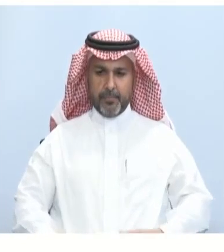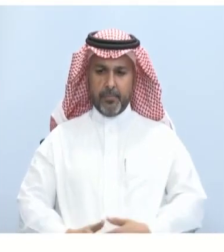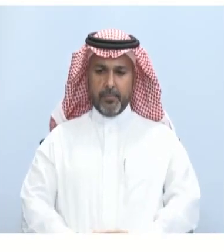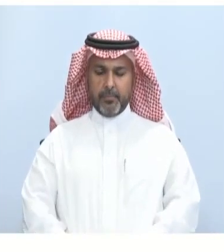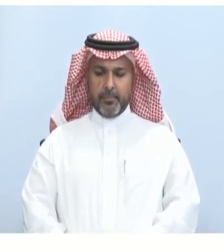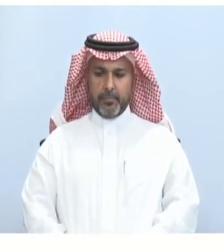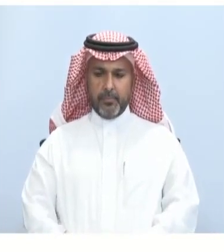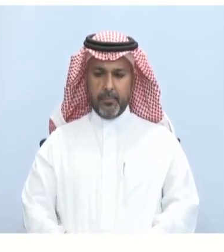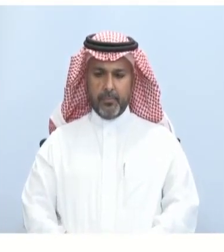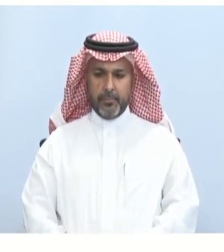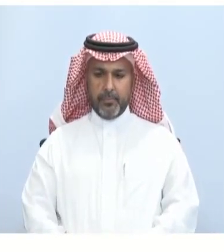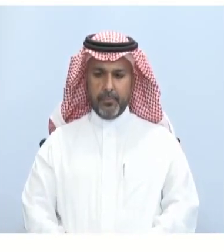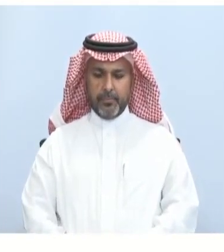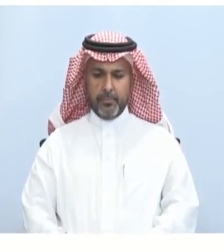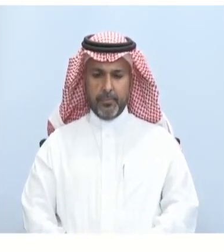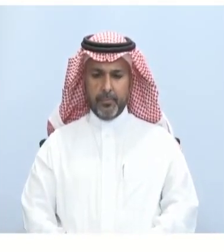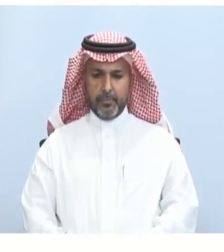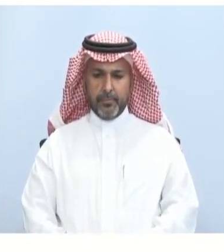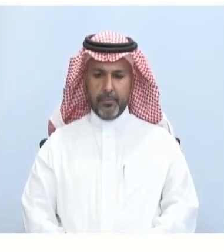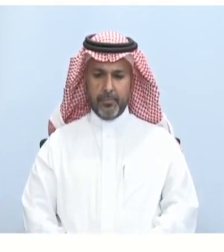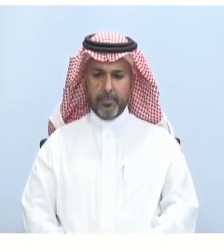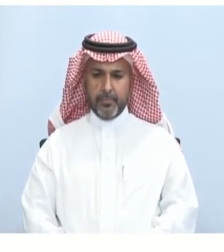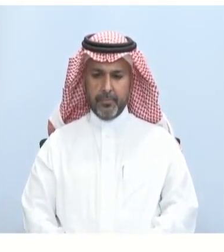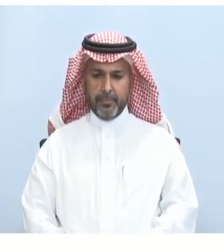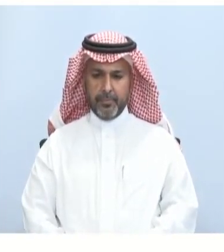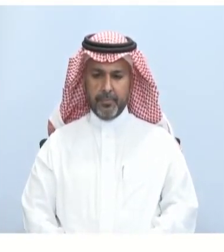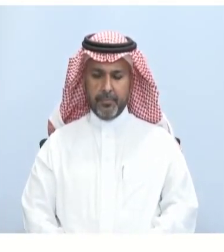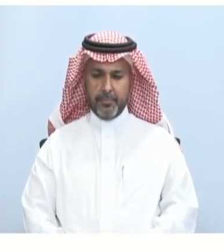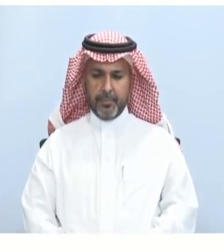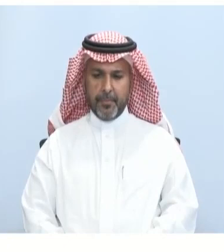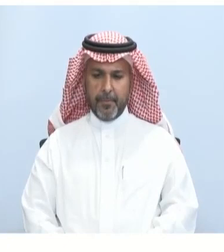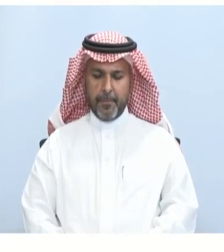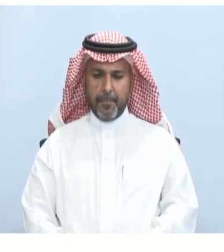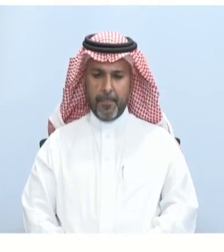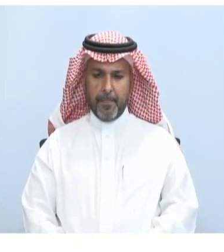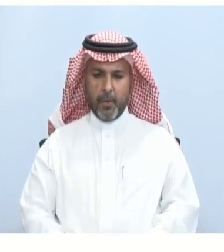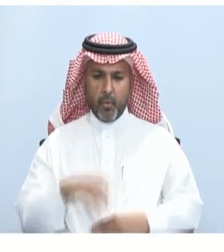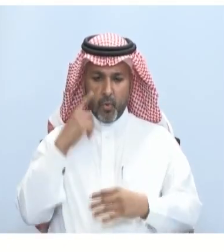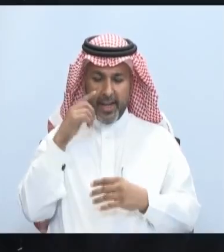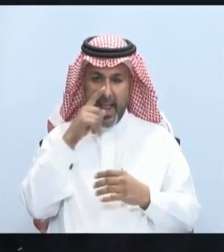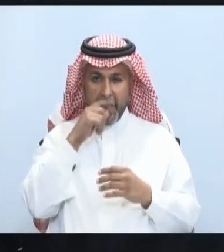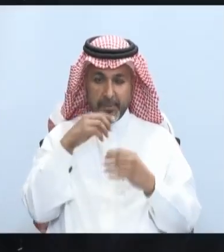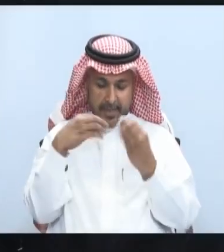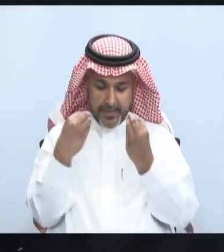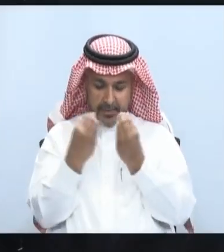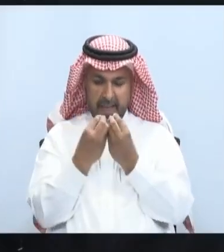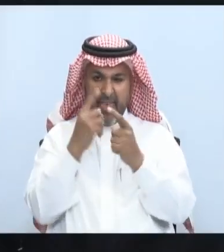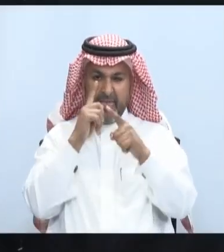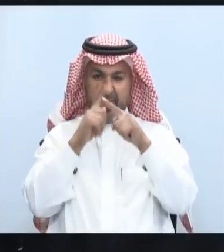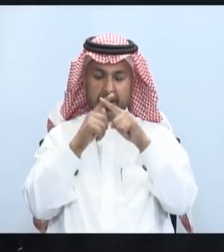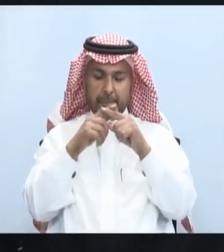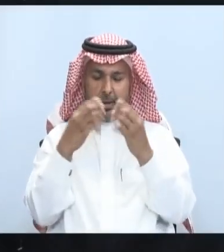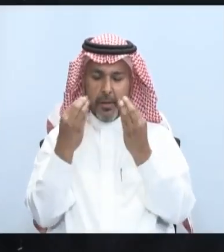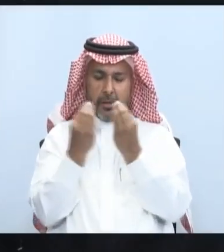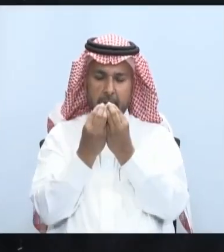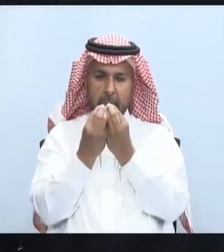الاعداد الحقيقيه تحقق خاصيه التجميع التجميع اني اضرب اي عددين ناتجهم اضربه في العدد